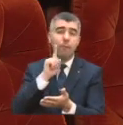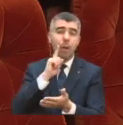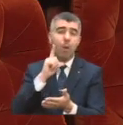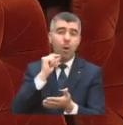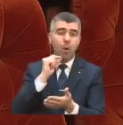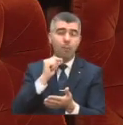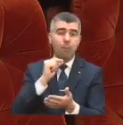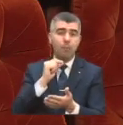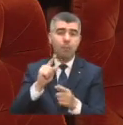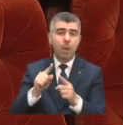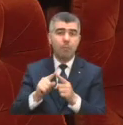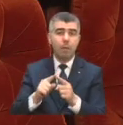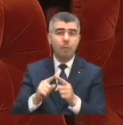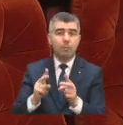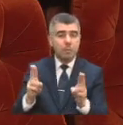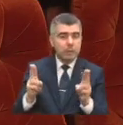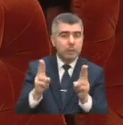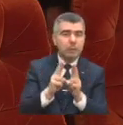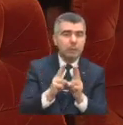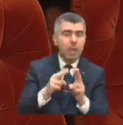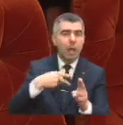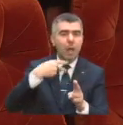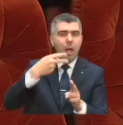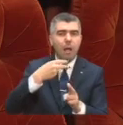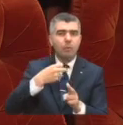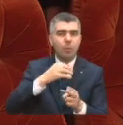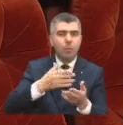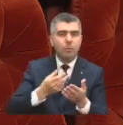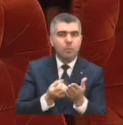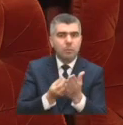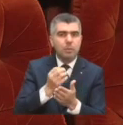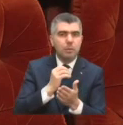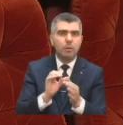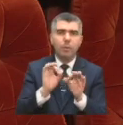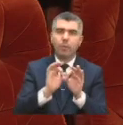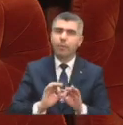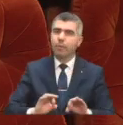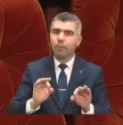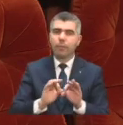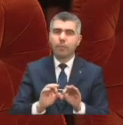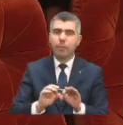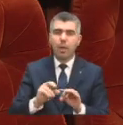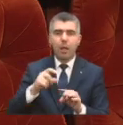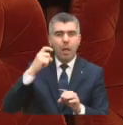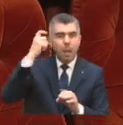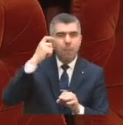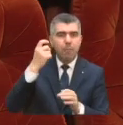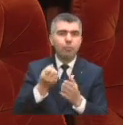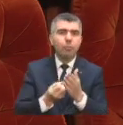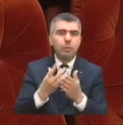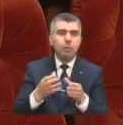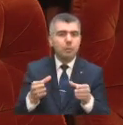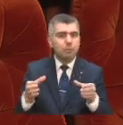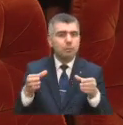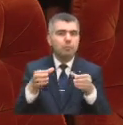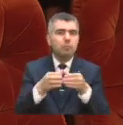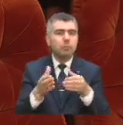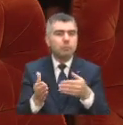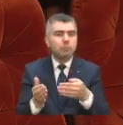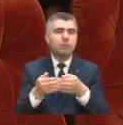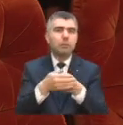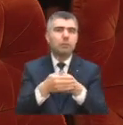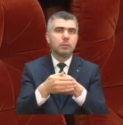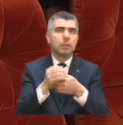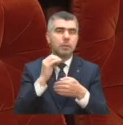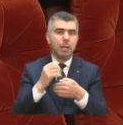في الجلسه وما يحكيو لنا المشاكل اللي عندهم بالتحديد. هذا فكرنا ندير واحد التصور على قاعة الجلسات اللي كتهم بحال قاعة الاجتماعات،